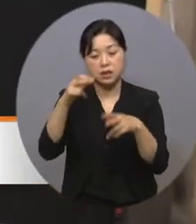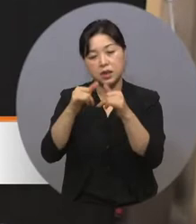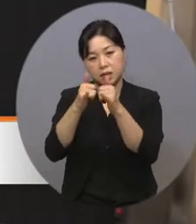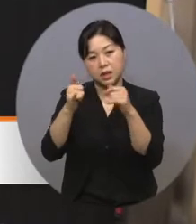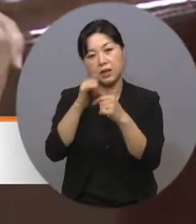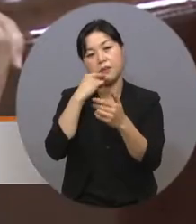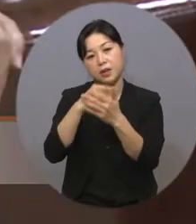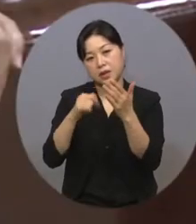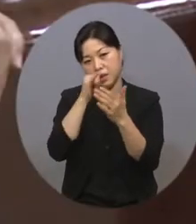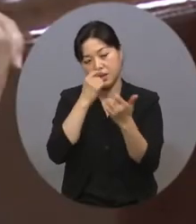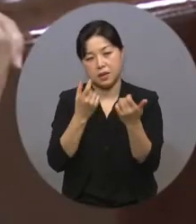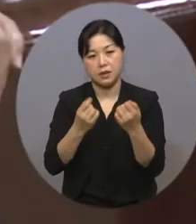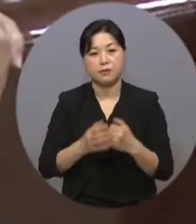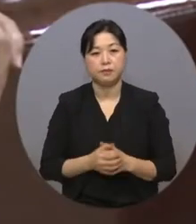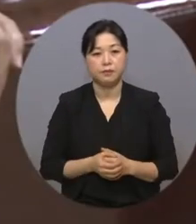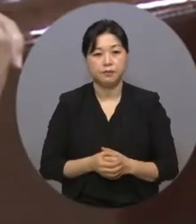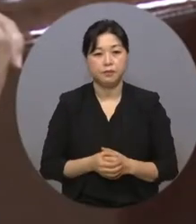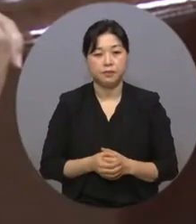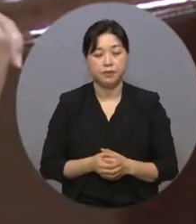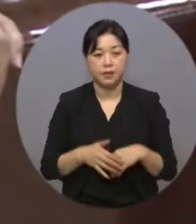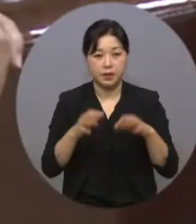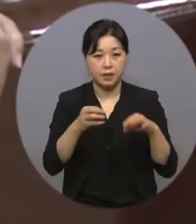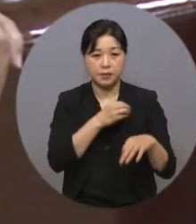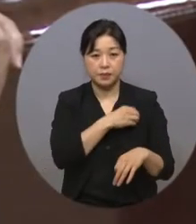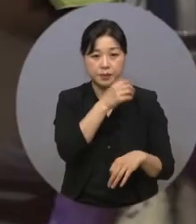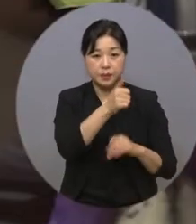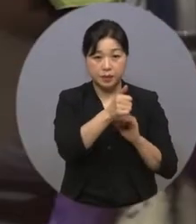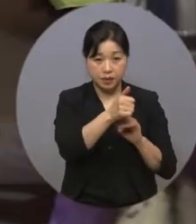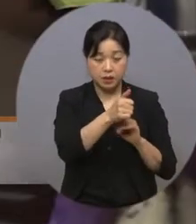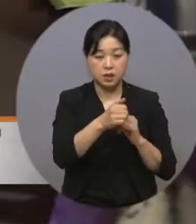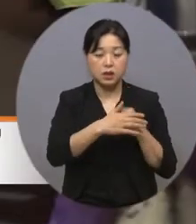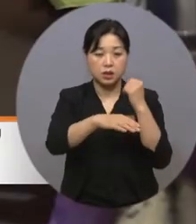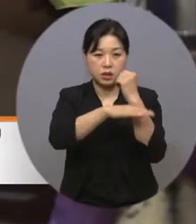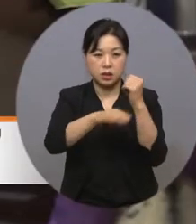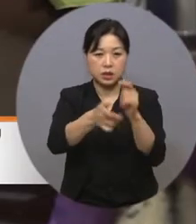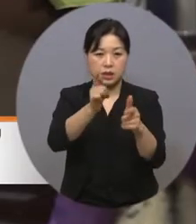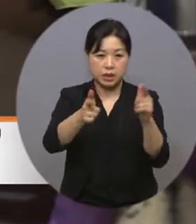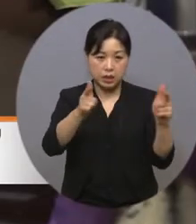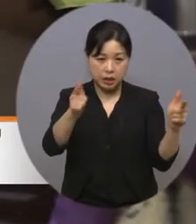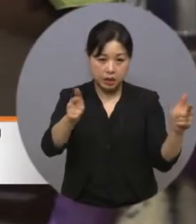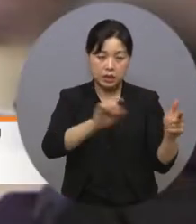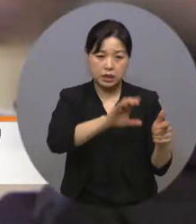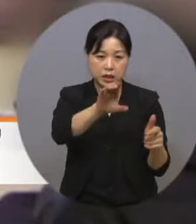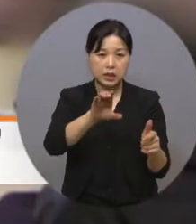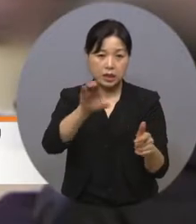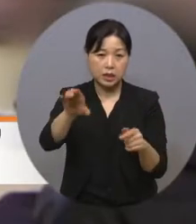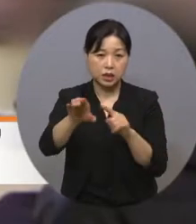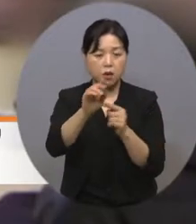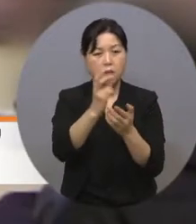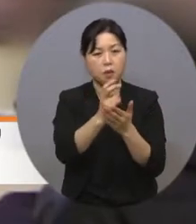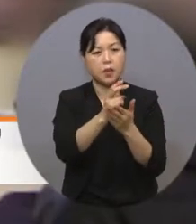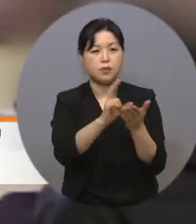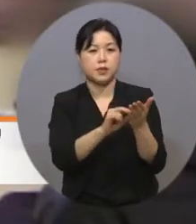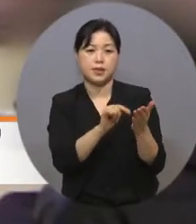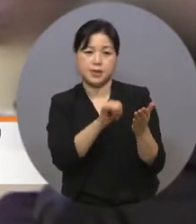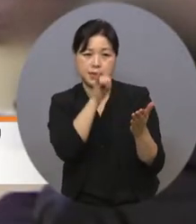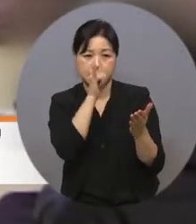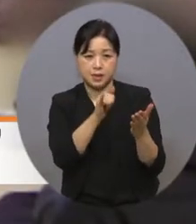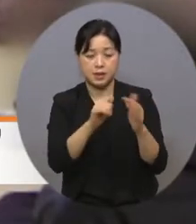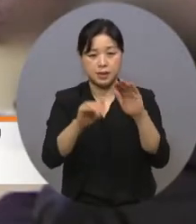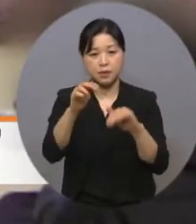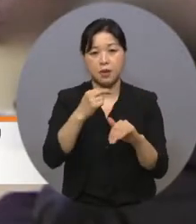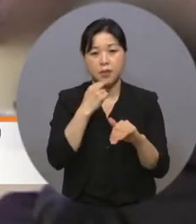설명입니다. 이에 대해 김 의원은 제각기 다른 기준을 적용하는 것은 제도적 모순이라며 차별